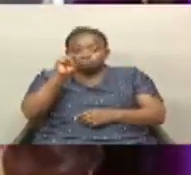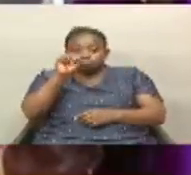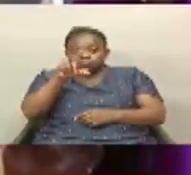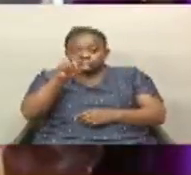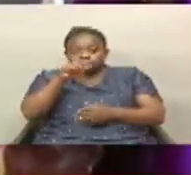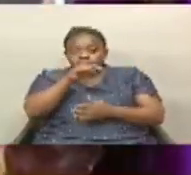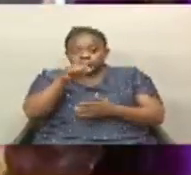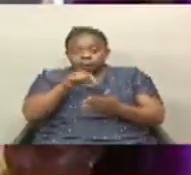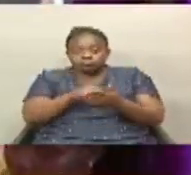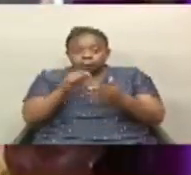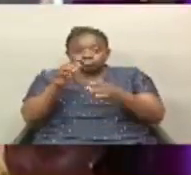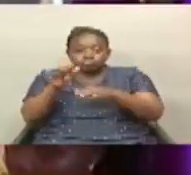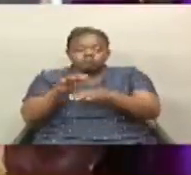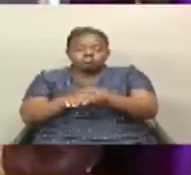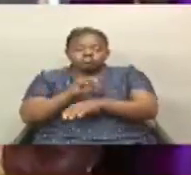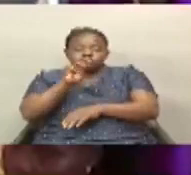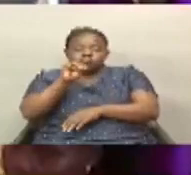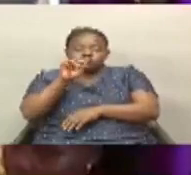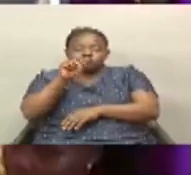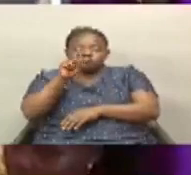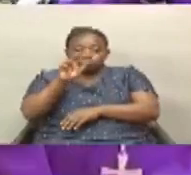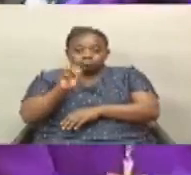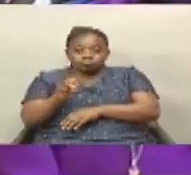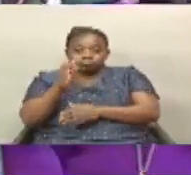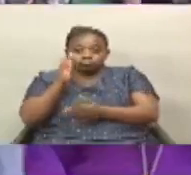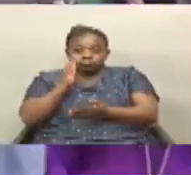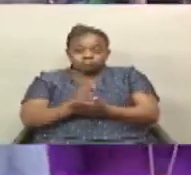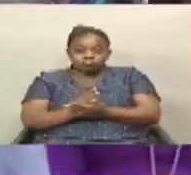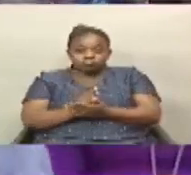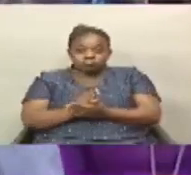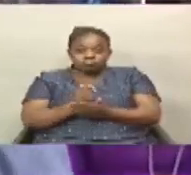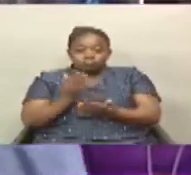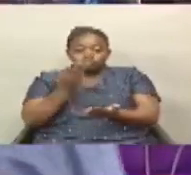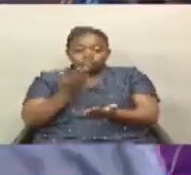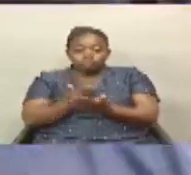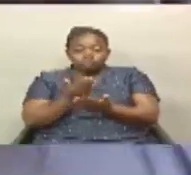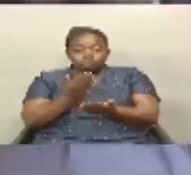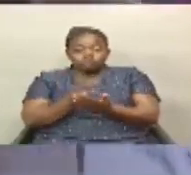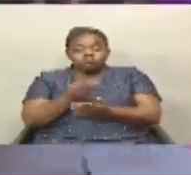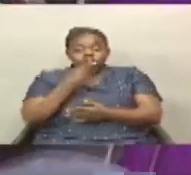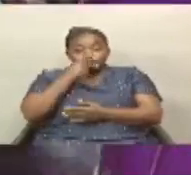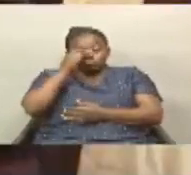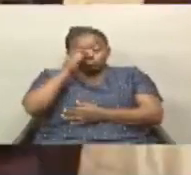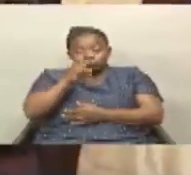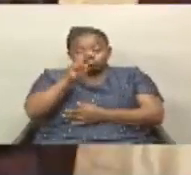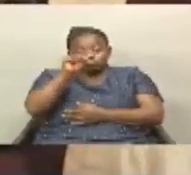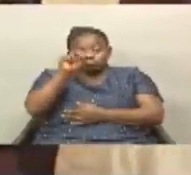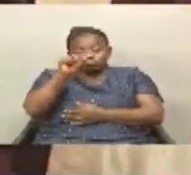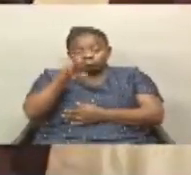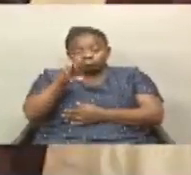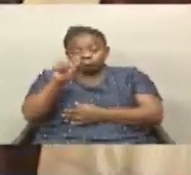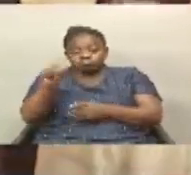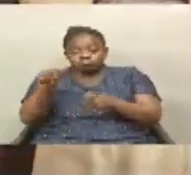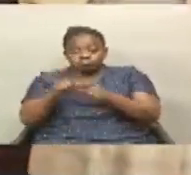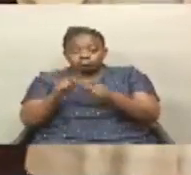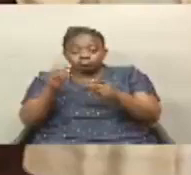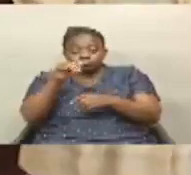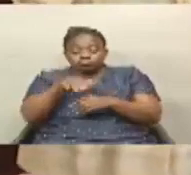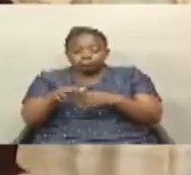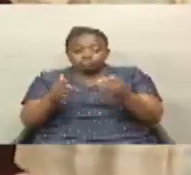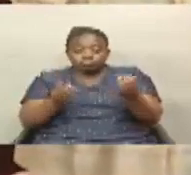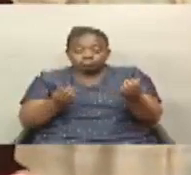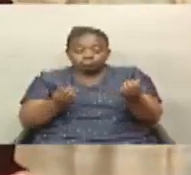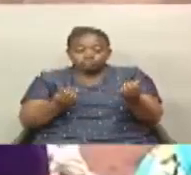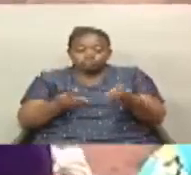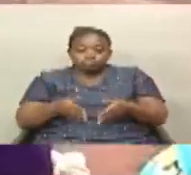wa Central Buganda Michael Lubowa akwetabyeko anadi basaba ekitongole ky'enguudo ekya UNRA okussa obugulu mu luguudo luno